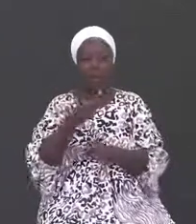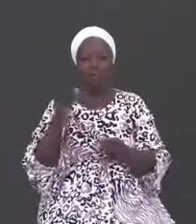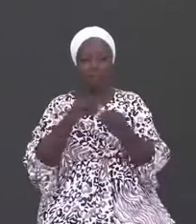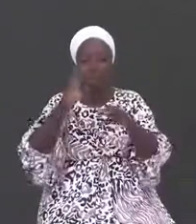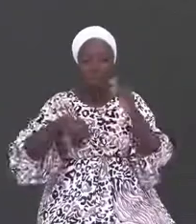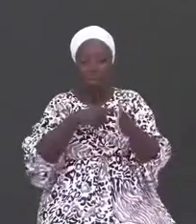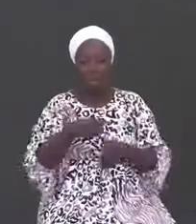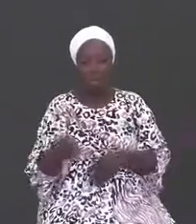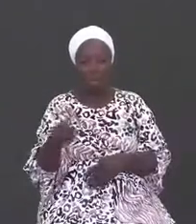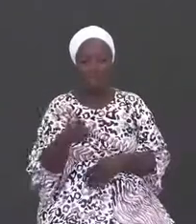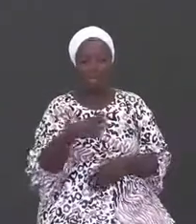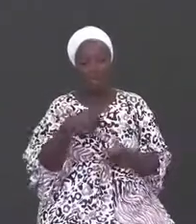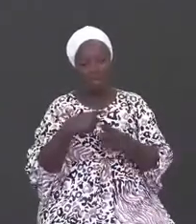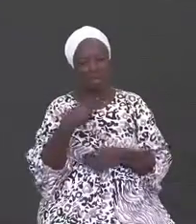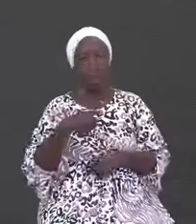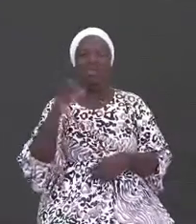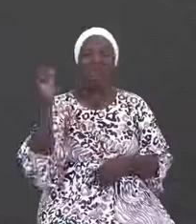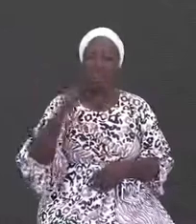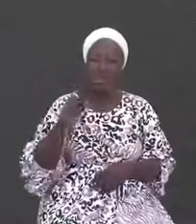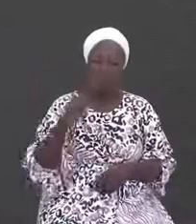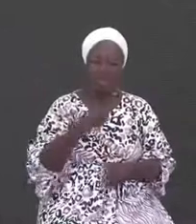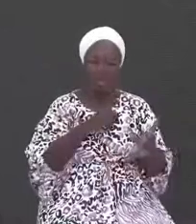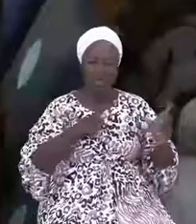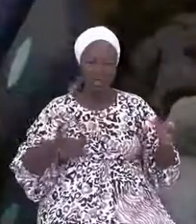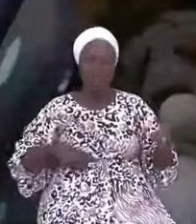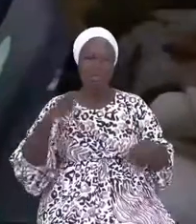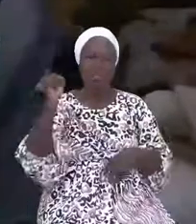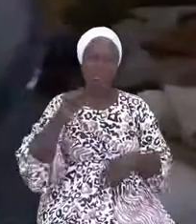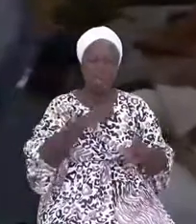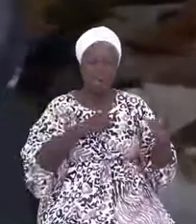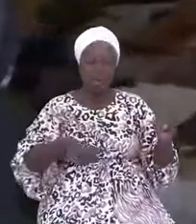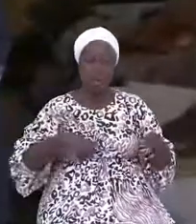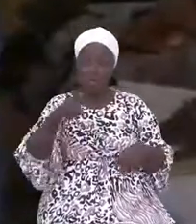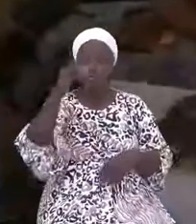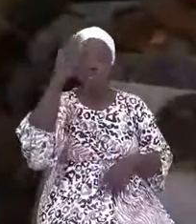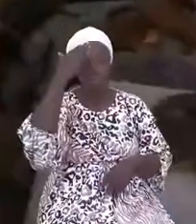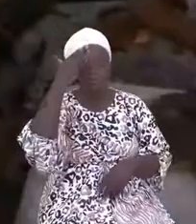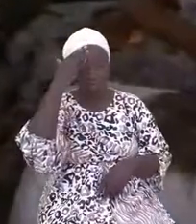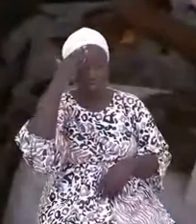lui répondit, oui Seigneur, tu sais que je t'aime.